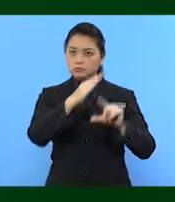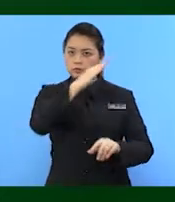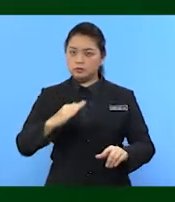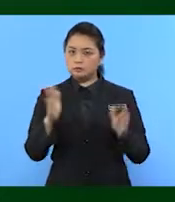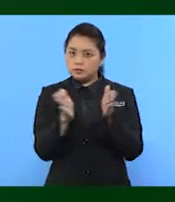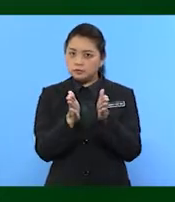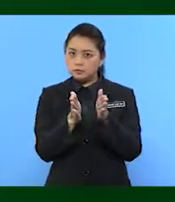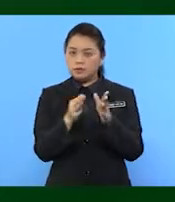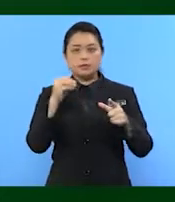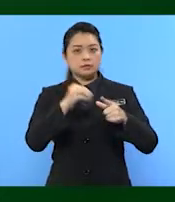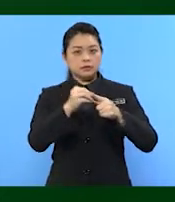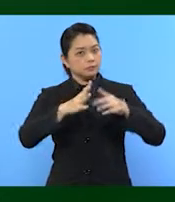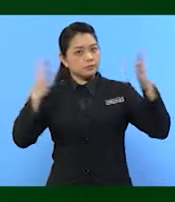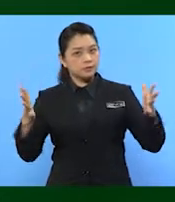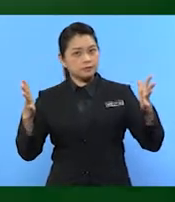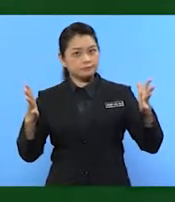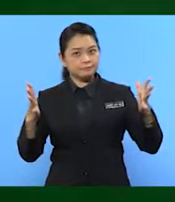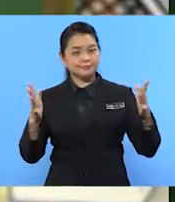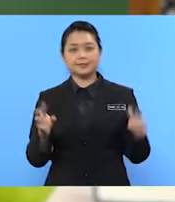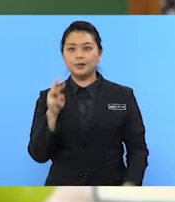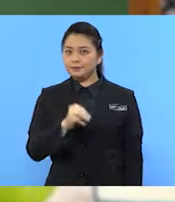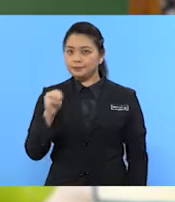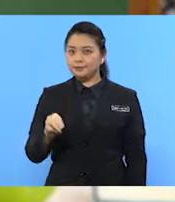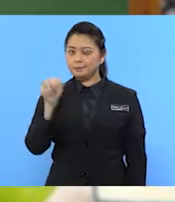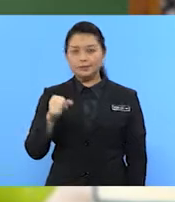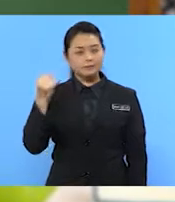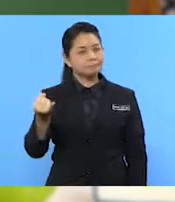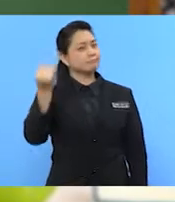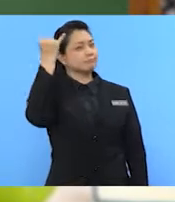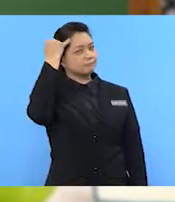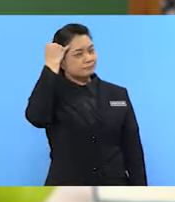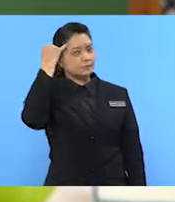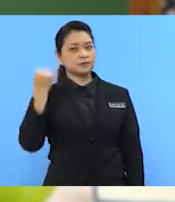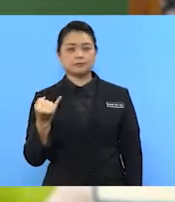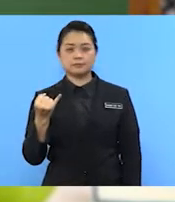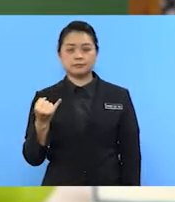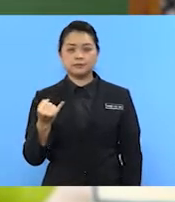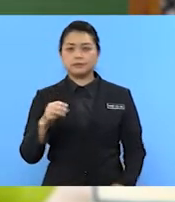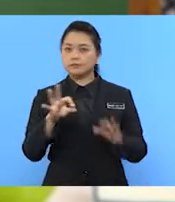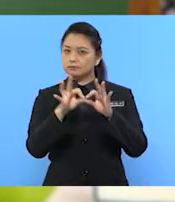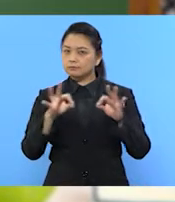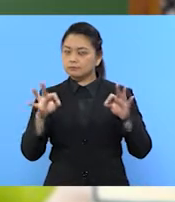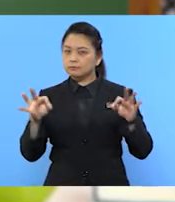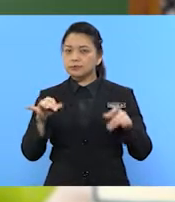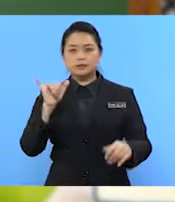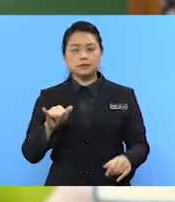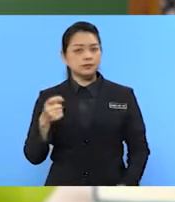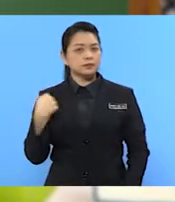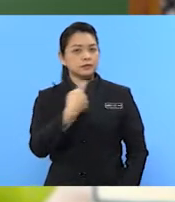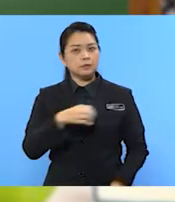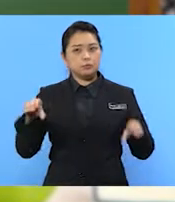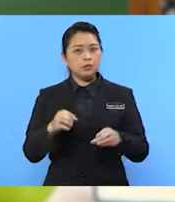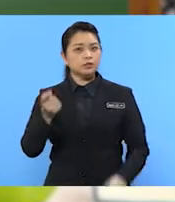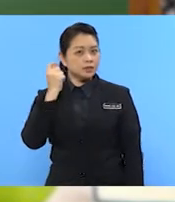atau membesar? Murid-murid boleh imbas kembali kepada konjektor yang telah kita buat sebentar